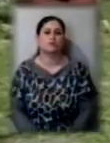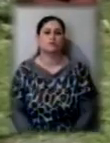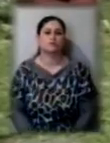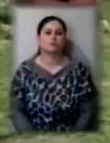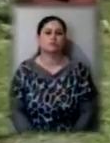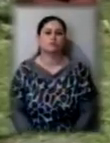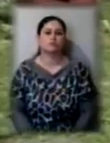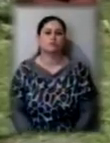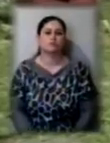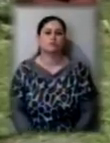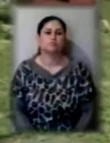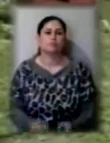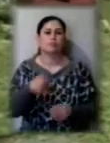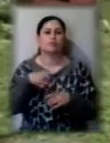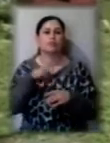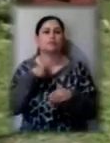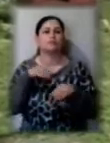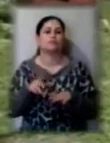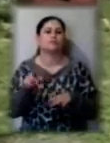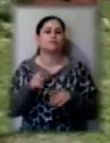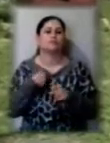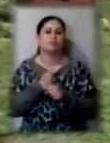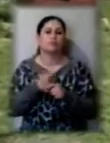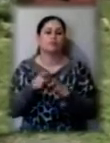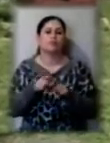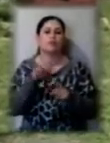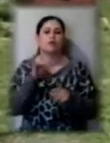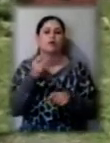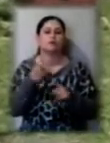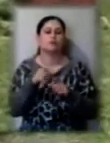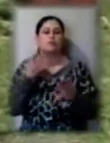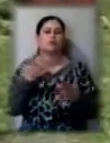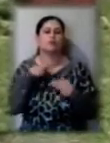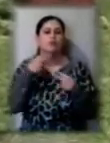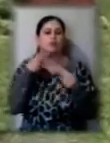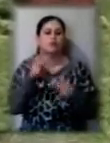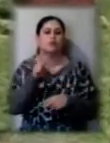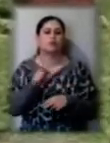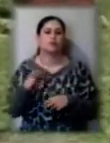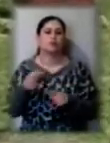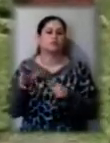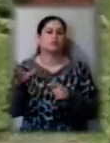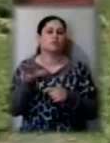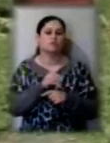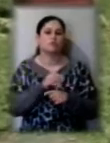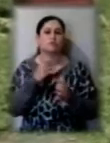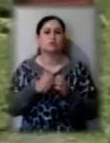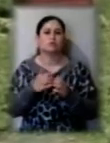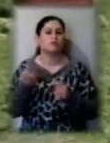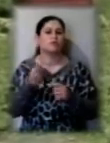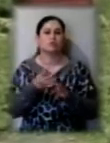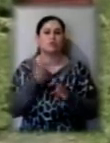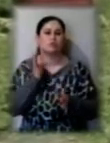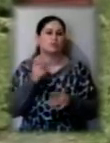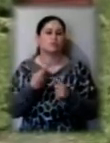Ми вирішили, що ми зробимо таку акцію, щоб привернути увагу всіх херсонців, перш за все херсонців, тому